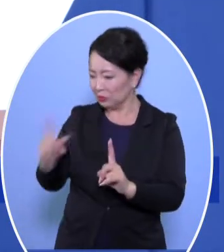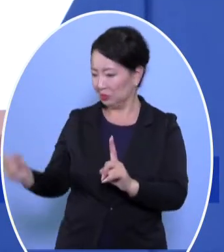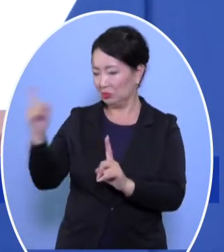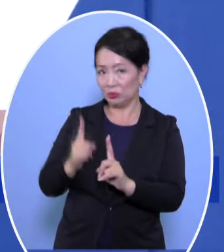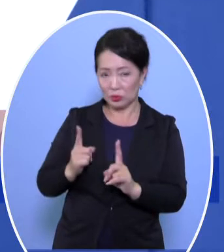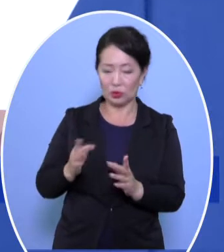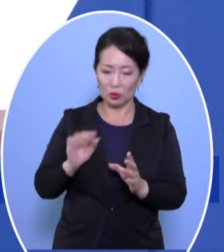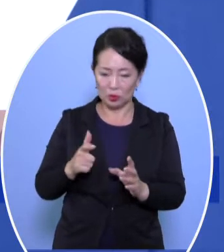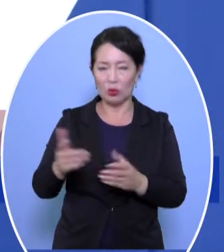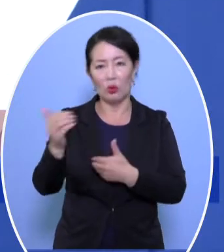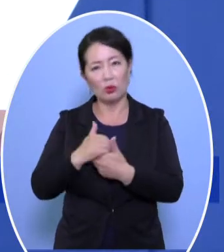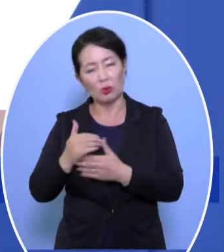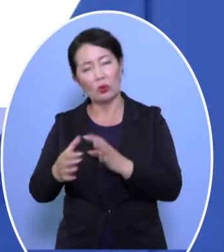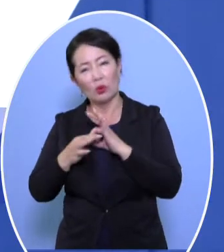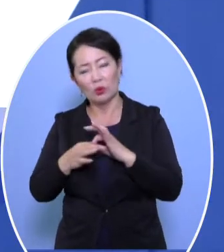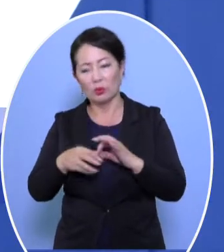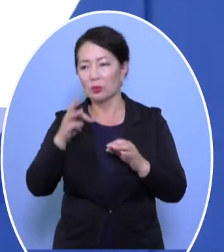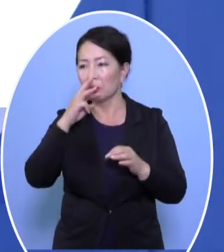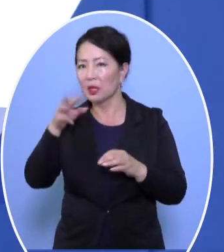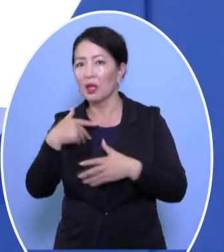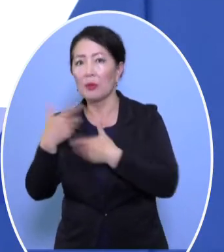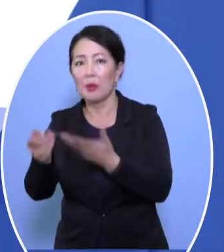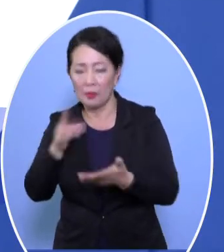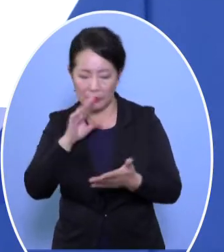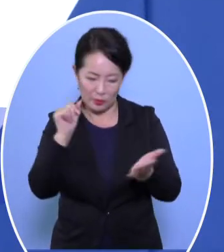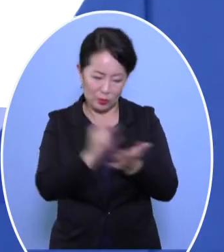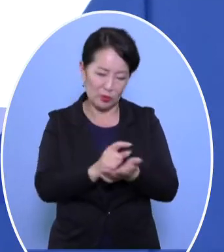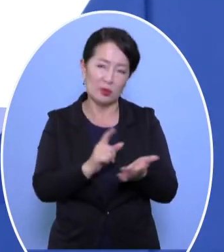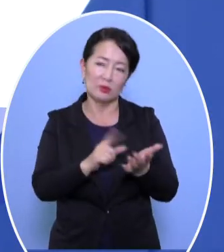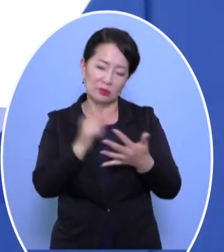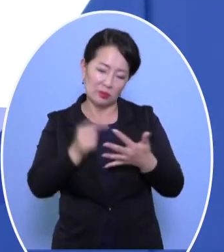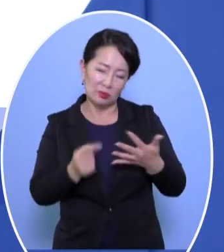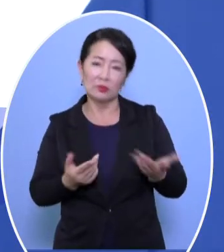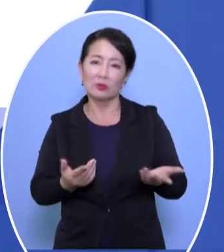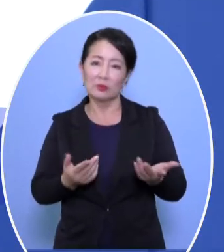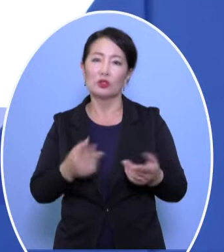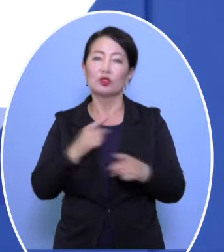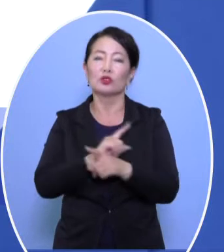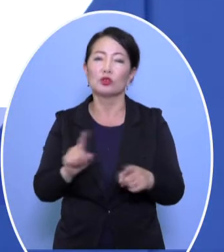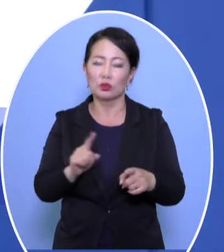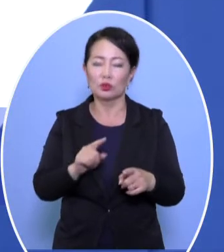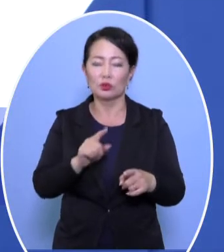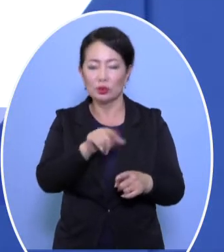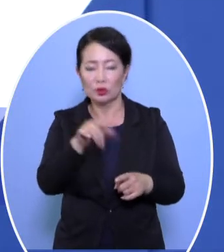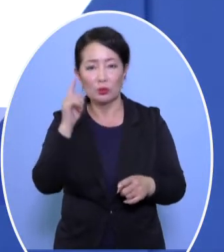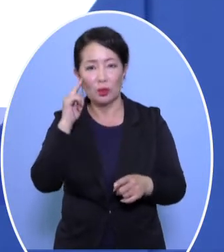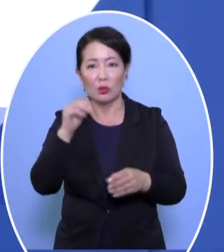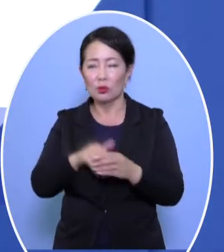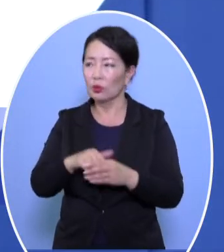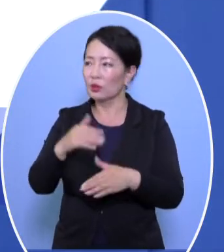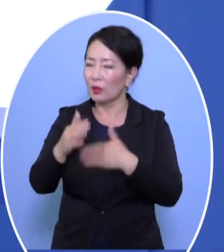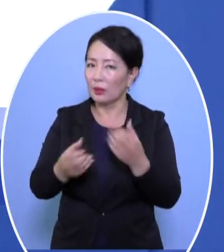хүүхдэд хамруулах талаар бусдад мэдүүлэх гэж оролдох шахал шаардах амьдрал сүмхэн хүчтэй гэж ойлгох хүчтэй